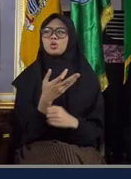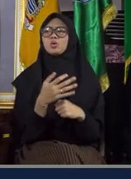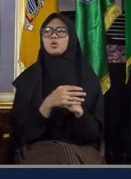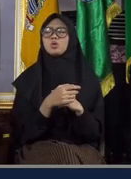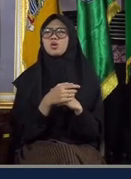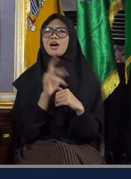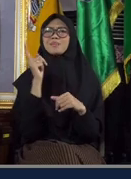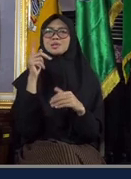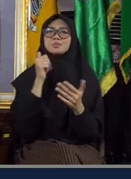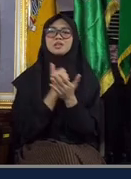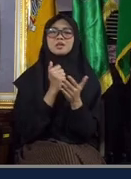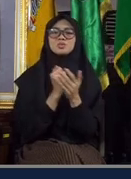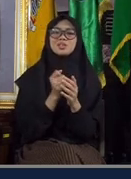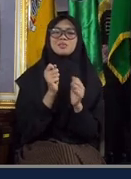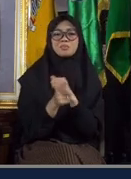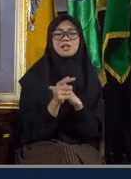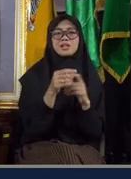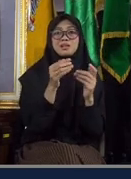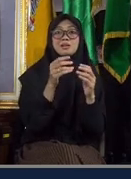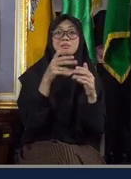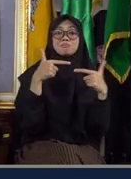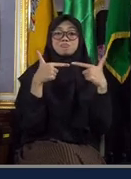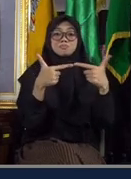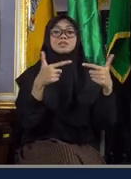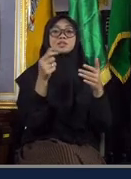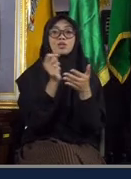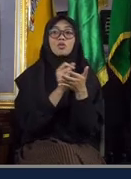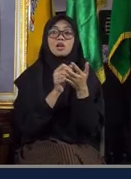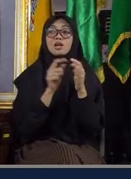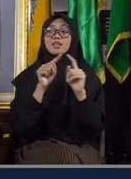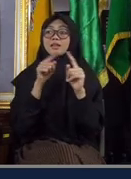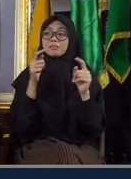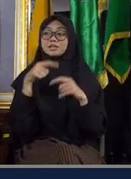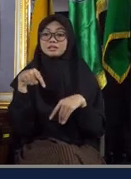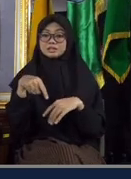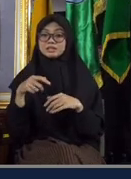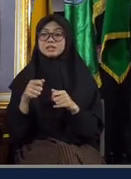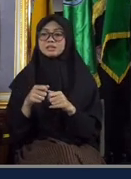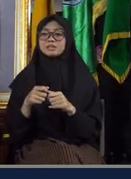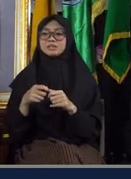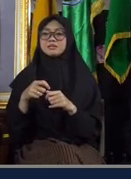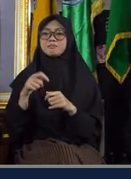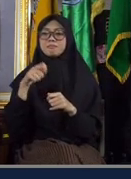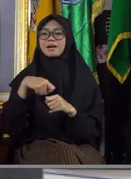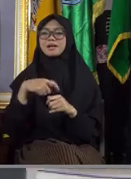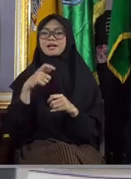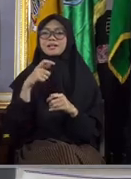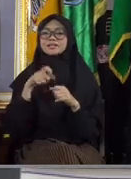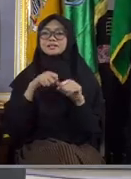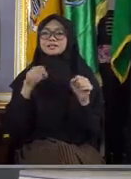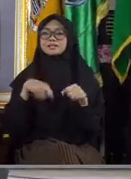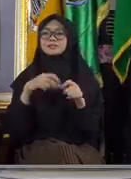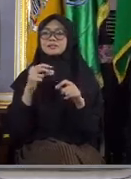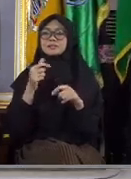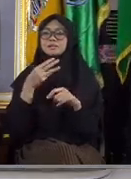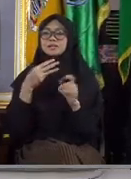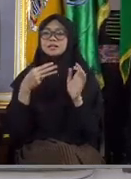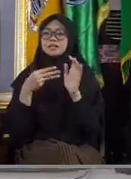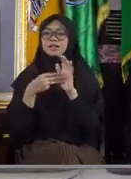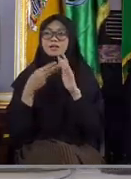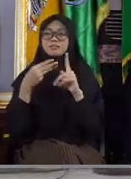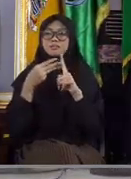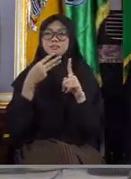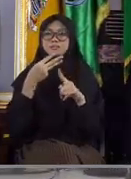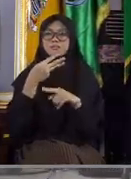kita harus Belibis sekolah belum tentu Mungkin kita bisa reimburs dengan reimbursement modelnya menggunakan apa angkot